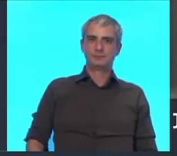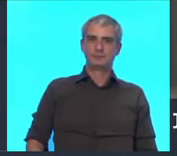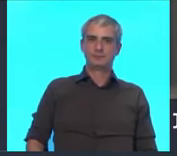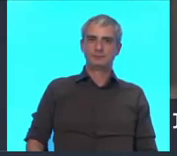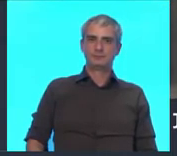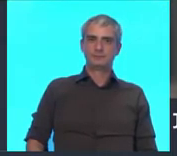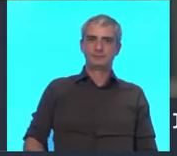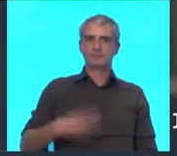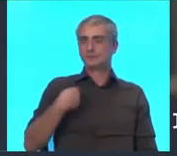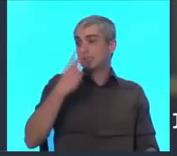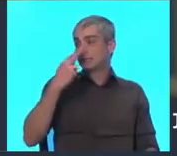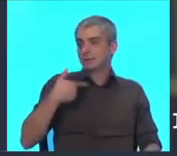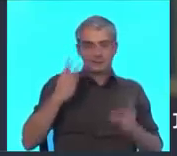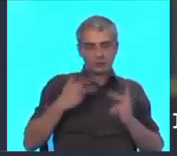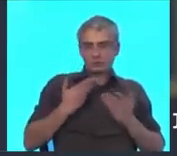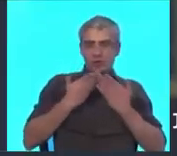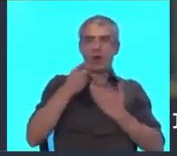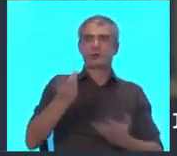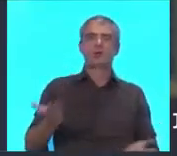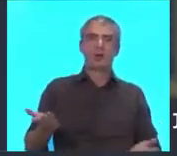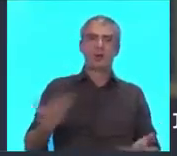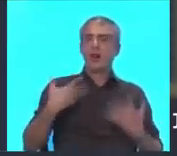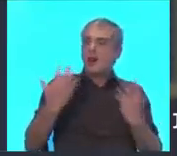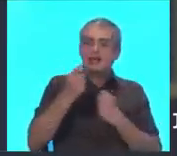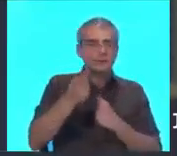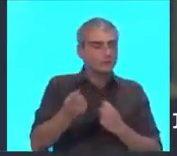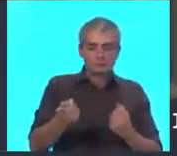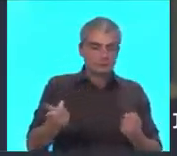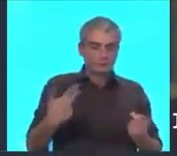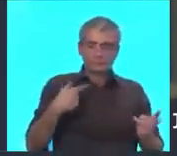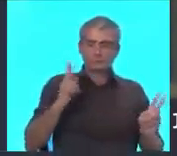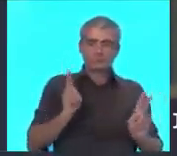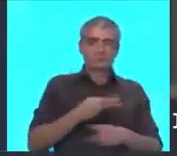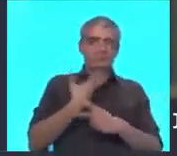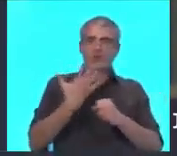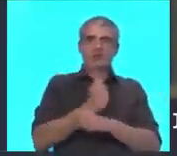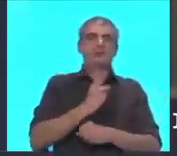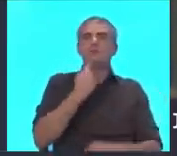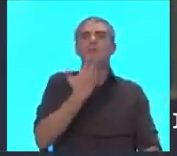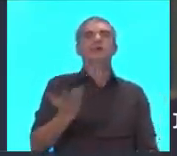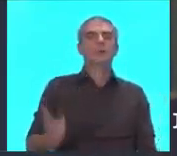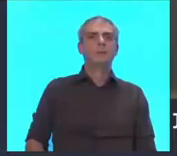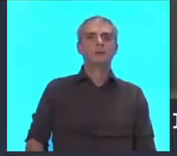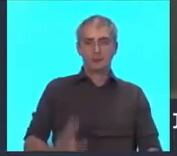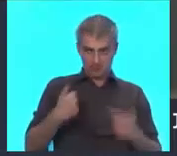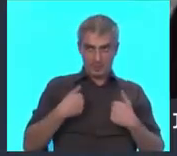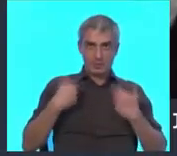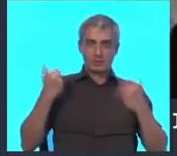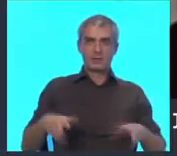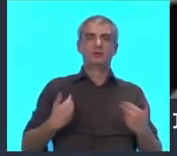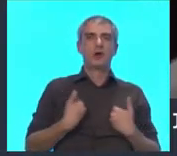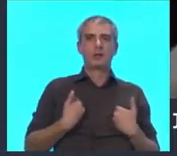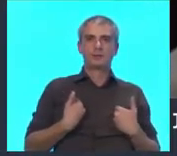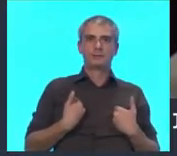ניסיתי עם כל הכוח שלי לעזור לה, להציל אותה. אני לא הצלחתי. אז מה זה אומר? זה גם כישלון אצלי. אבל